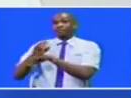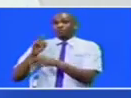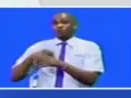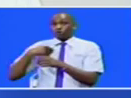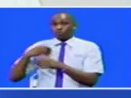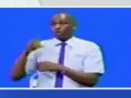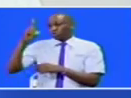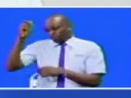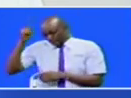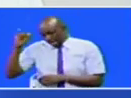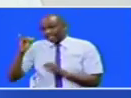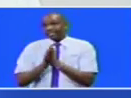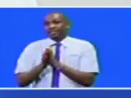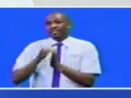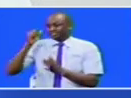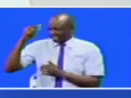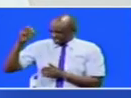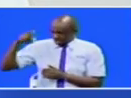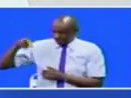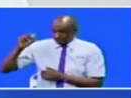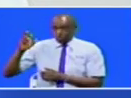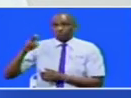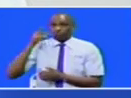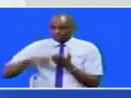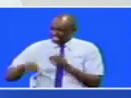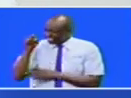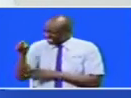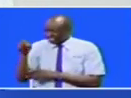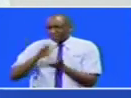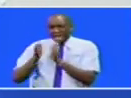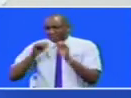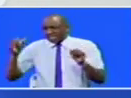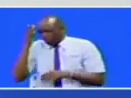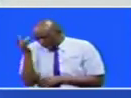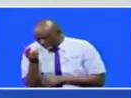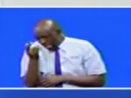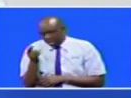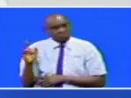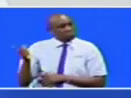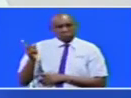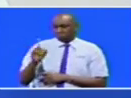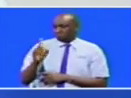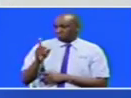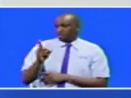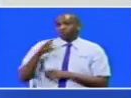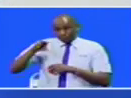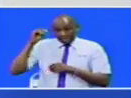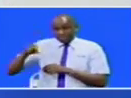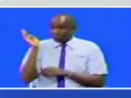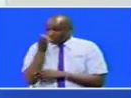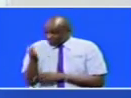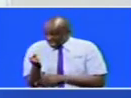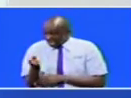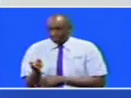Dubai, Singapore, London, haitwi safi kwa sababu kuna wafanyikazi wa baraza wanachukua takataka